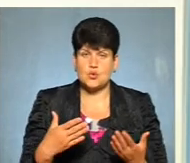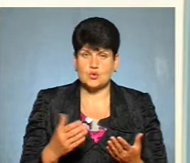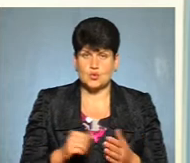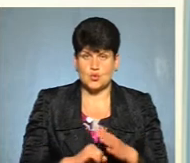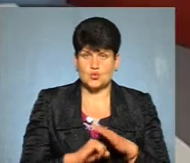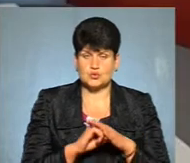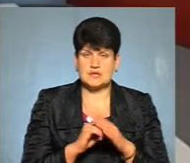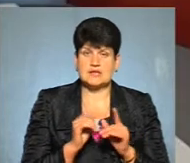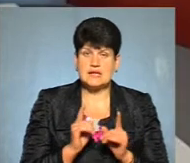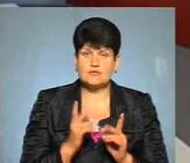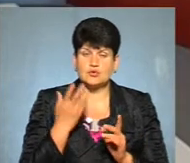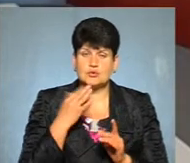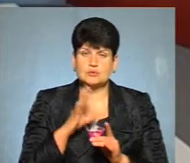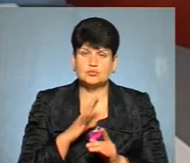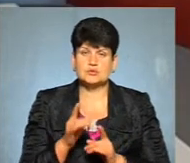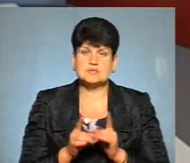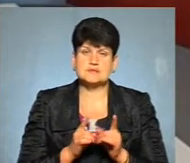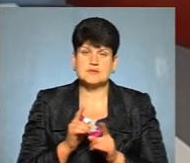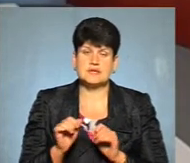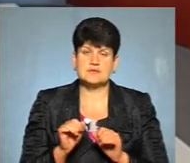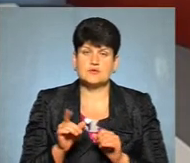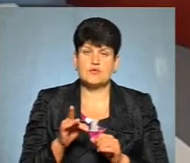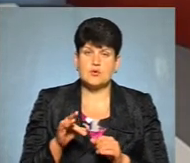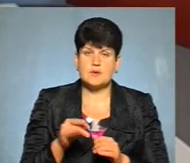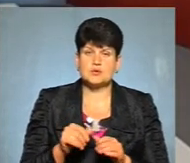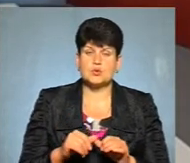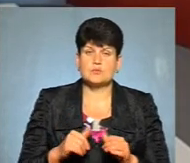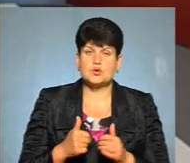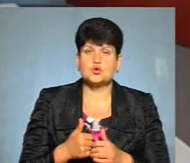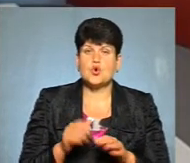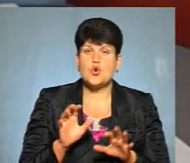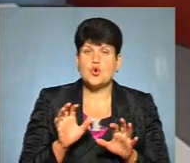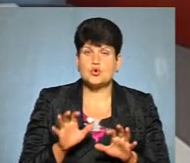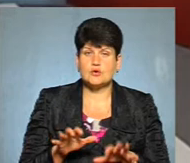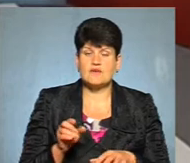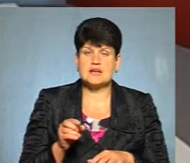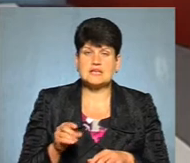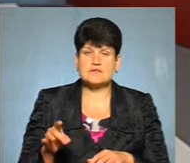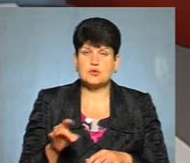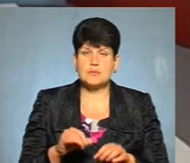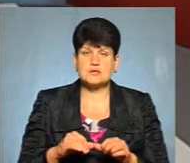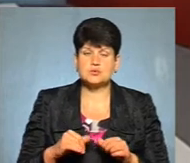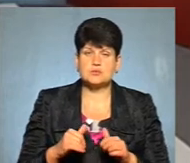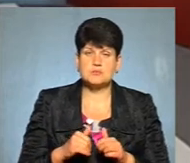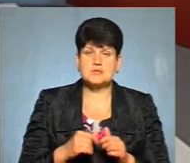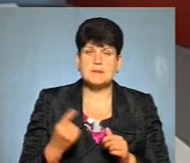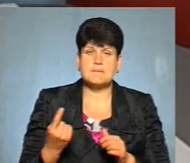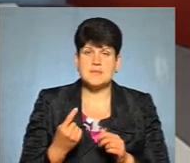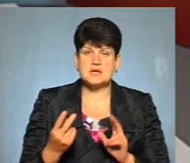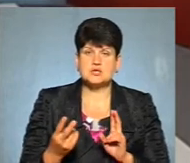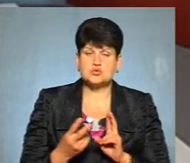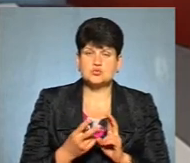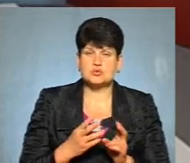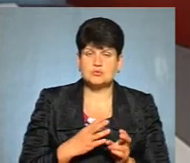було переформатовано керівництво Європейської комісії, то голова Європейської комісії, перша зустріч її була із Лукою